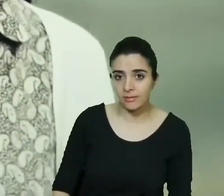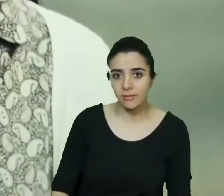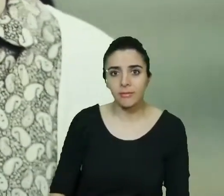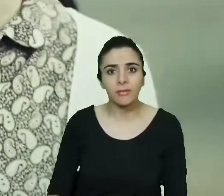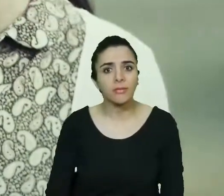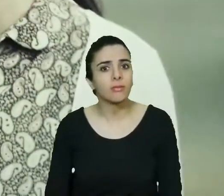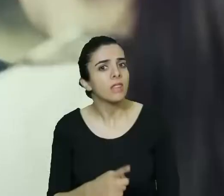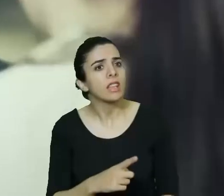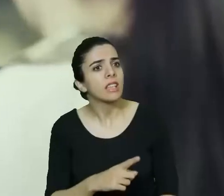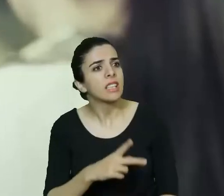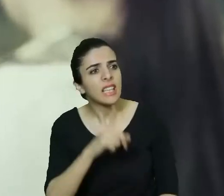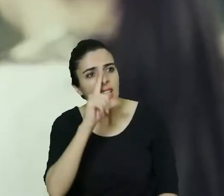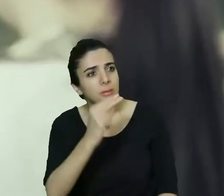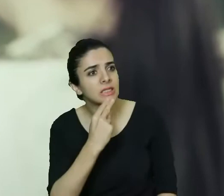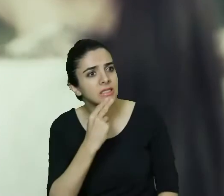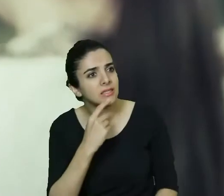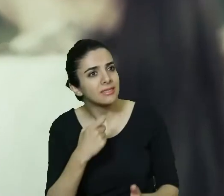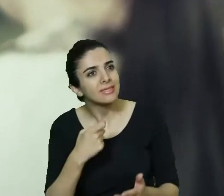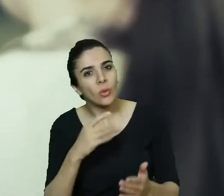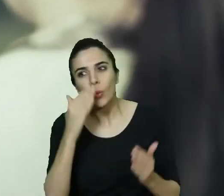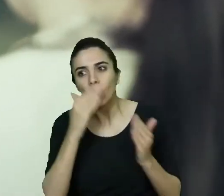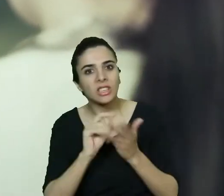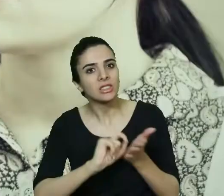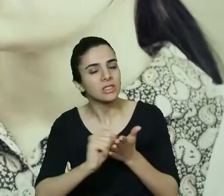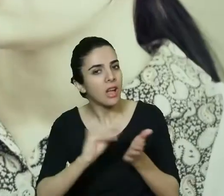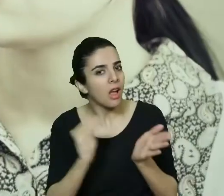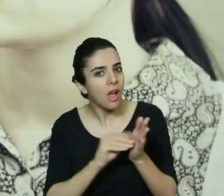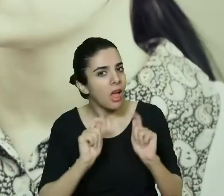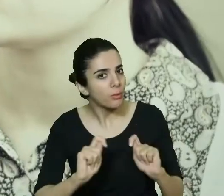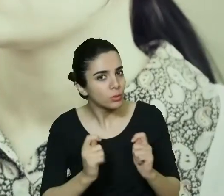Sen hangi kıza şiir yazıyorsun? Okul yılları. Ceyhan Nehri Köprüsü'ndeler.